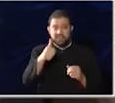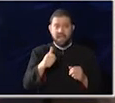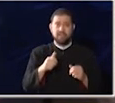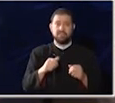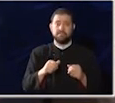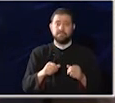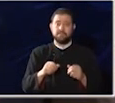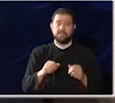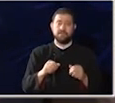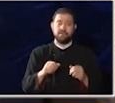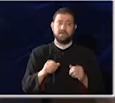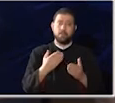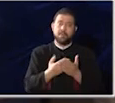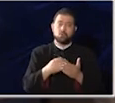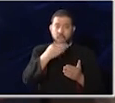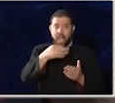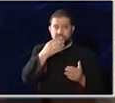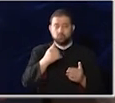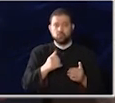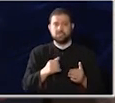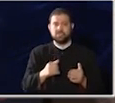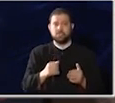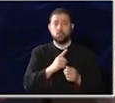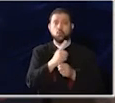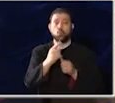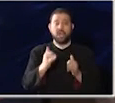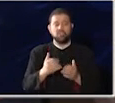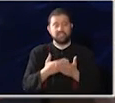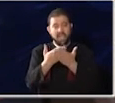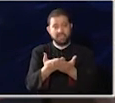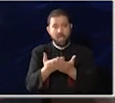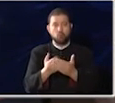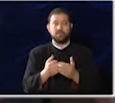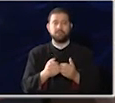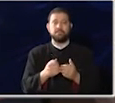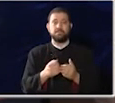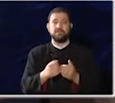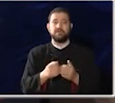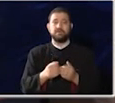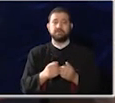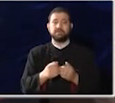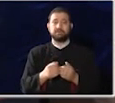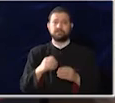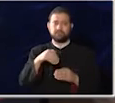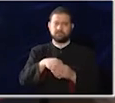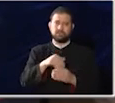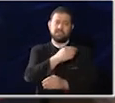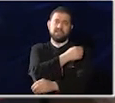Sigur, pentru că ați făcut această precizare, adaug faptul că în